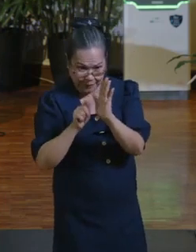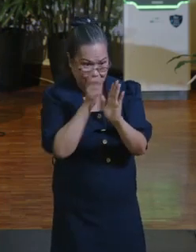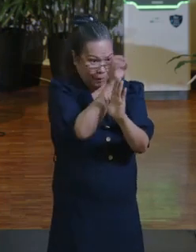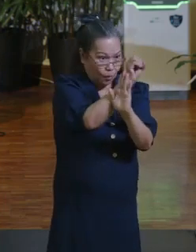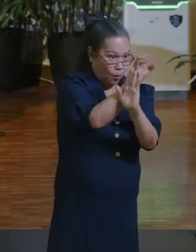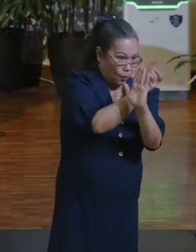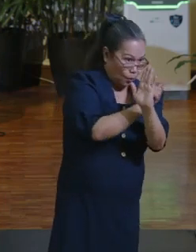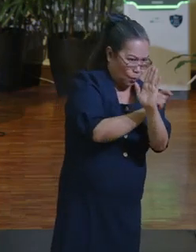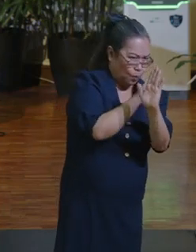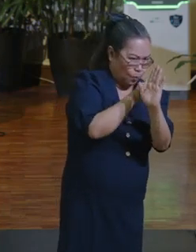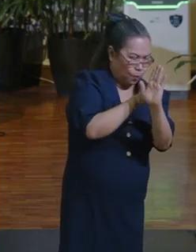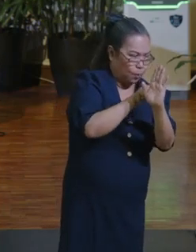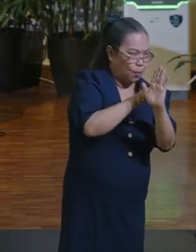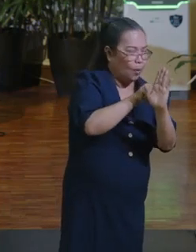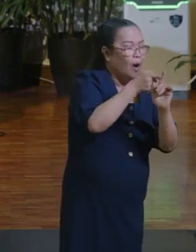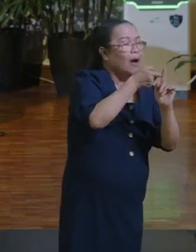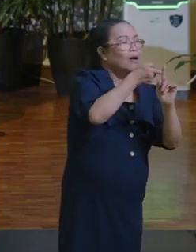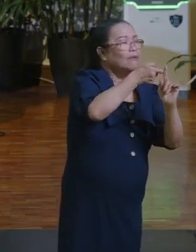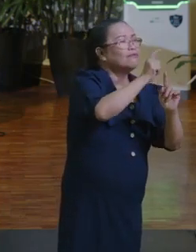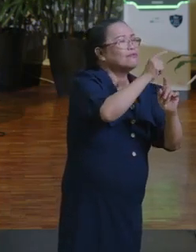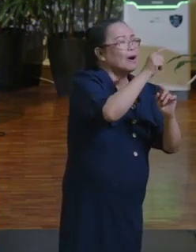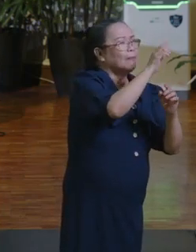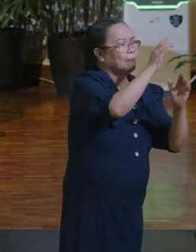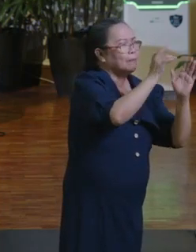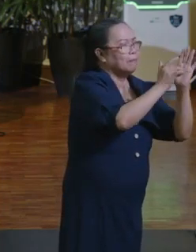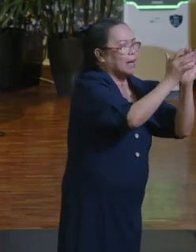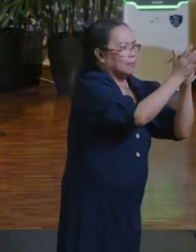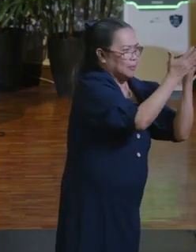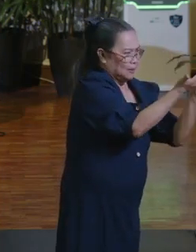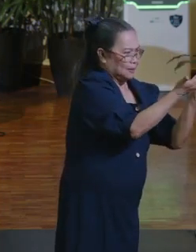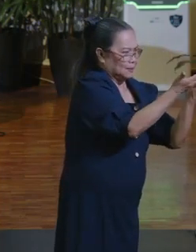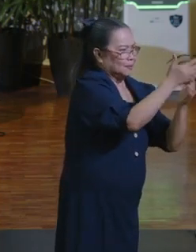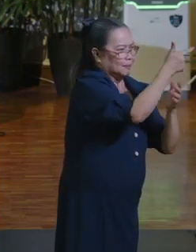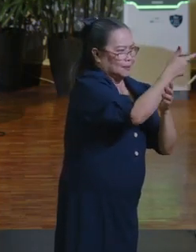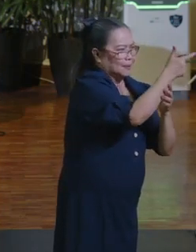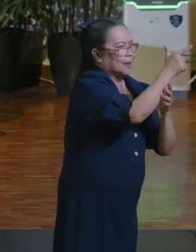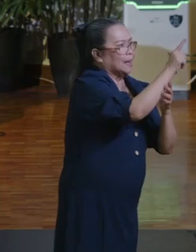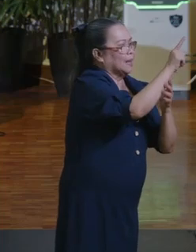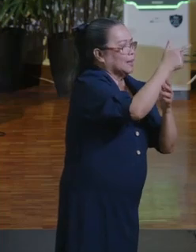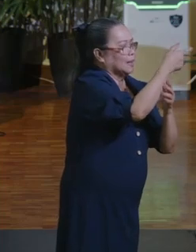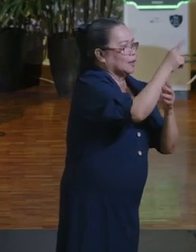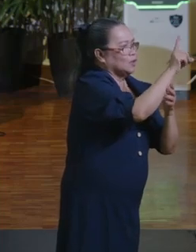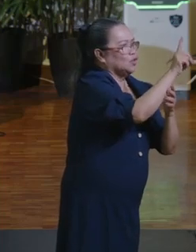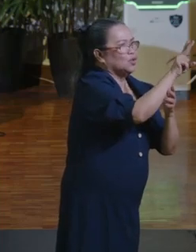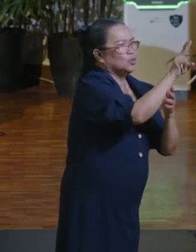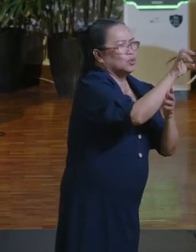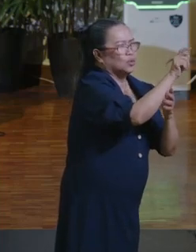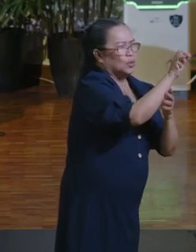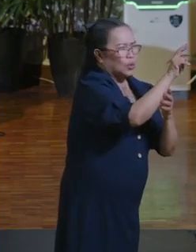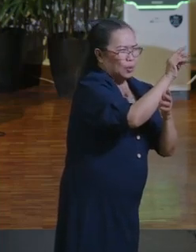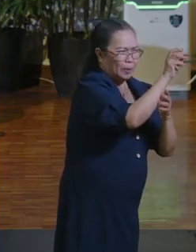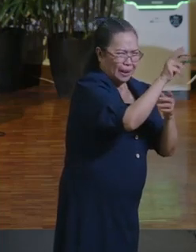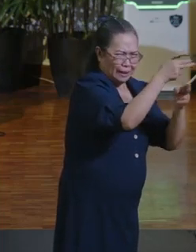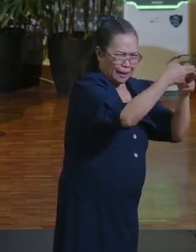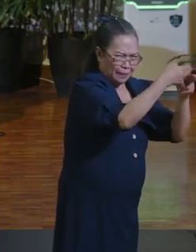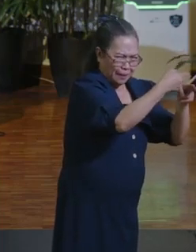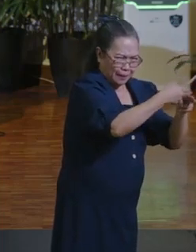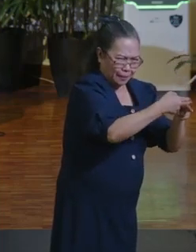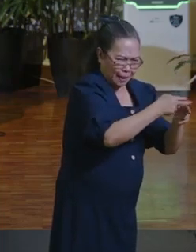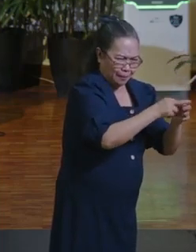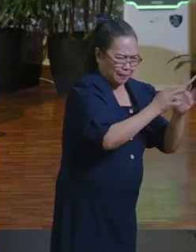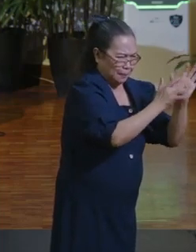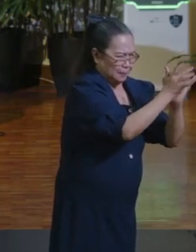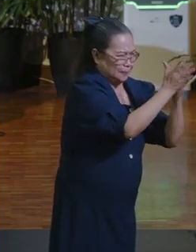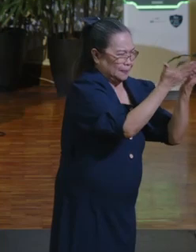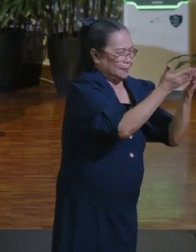sa Leviticus, sa Habakkuk, at iba pa. At dahil dito, kanyang pinatunayan na magmula